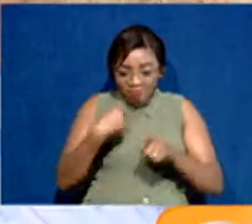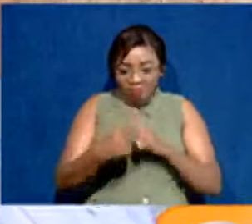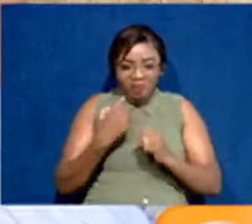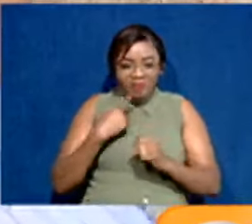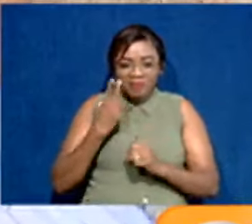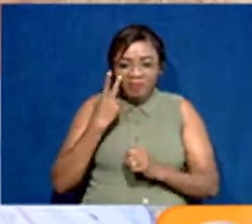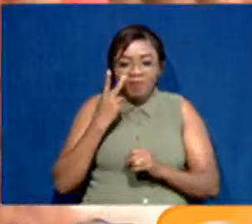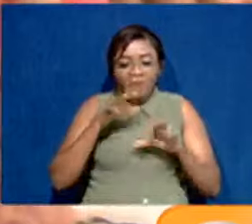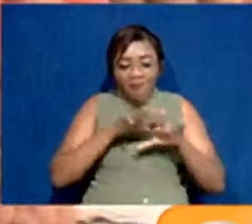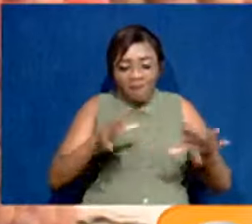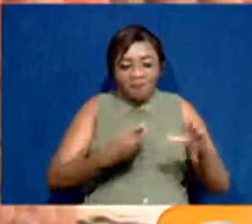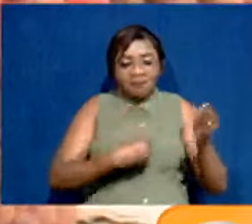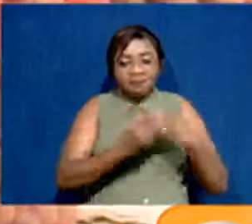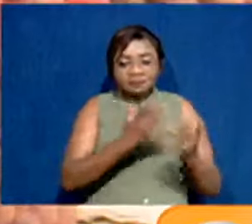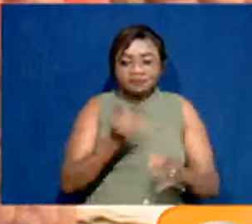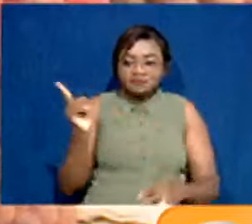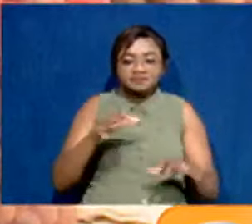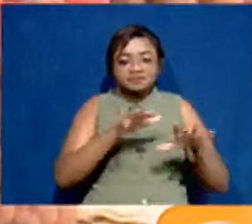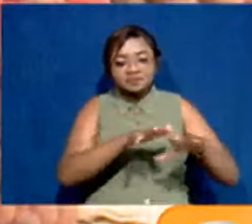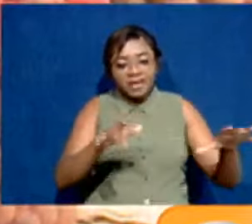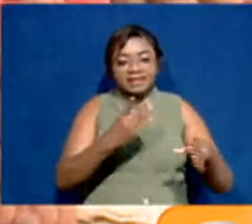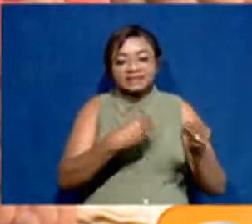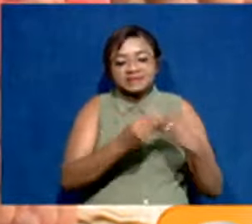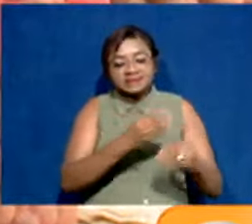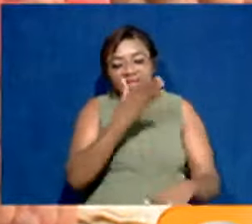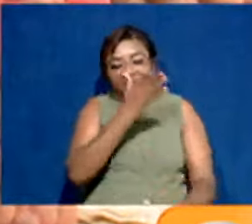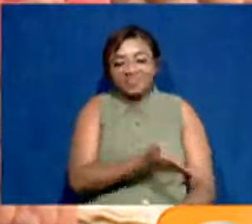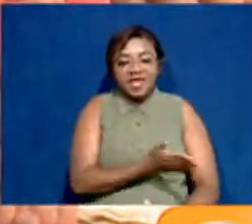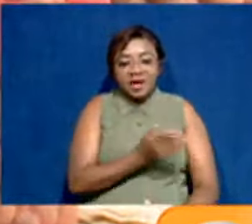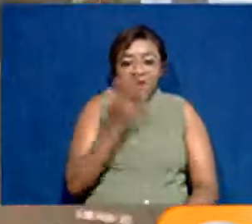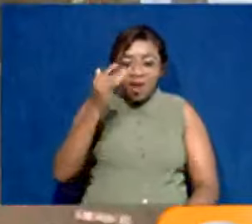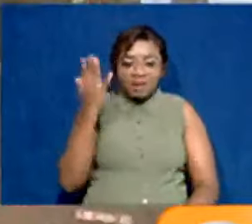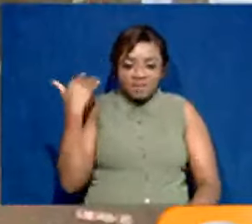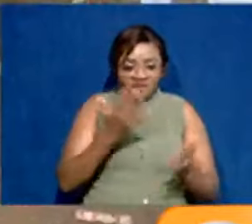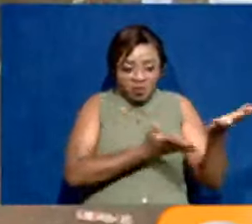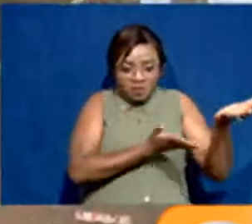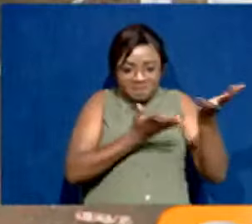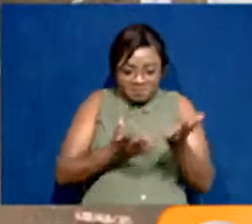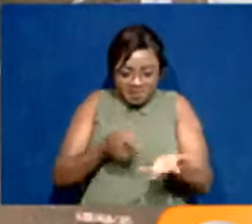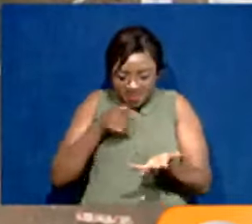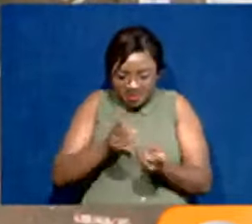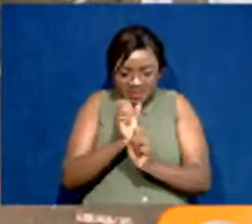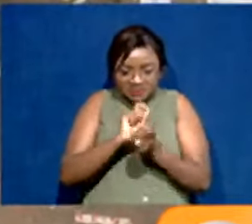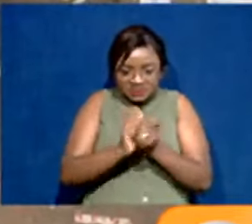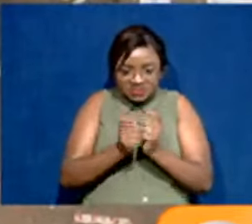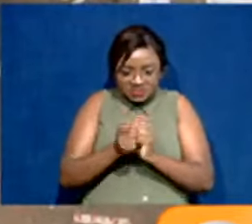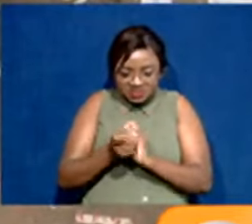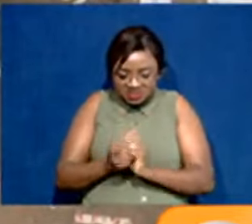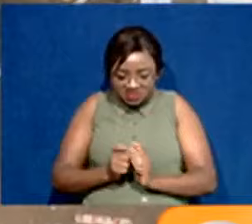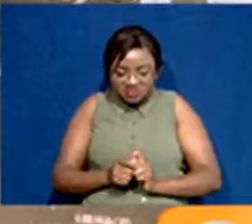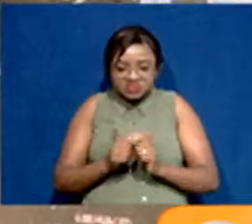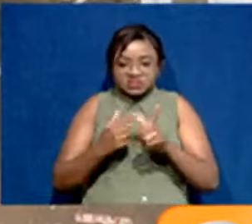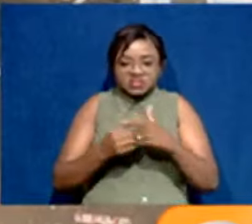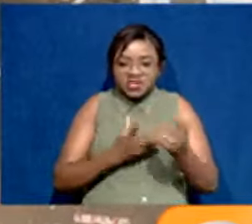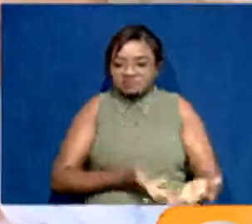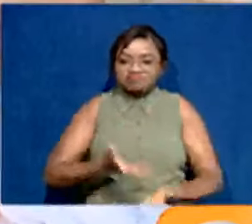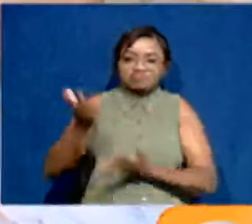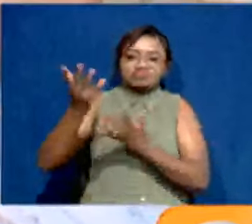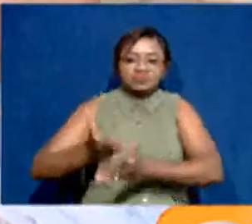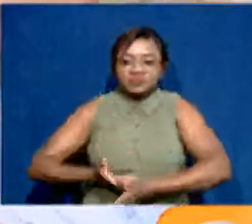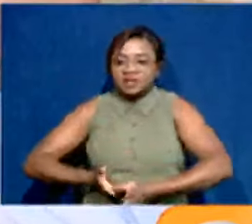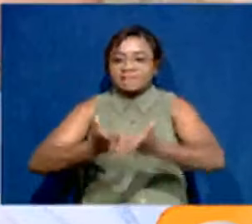ikiuzwa sokoni. Kwenye sijawahi iona. Kwa sababu makadamia ilikuwa inaletwa mahali kama hapa. Macadamia buying center. Na inaenda